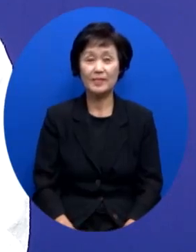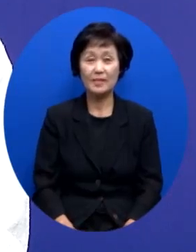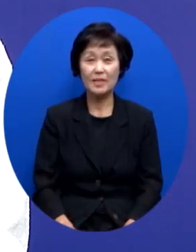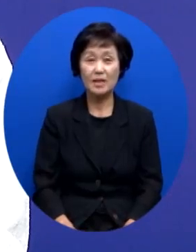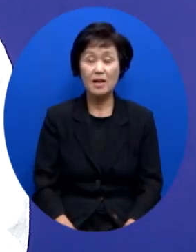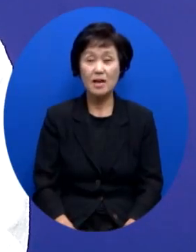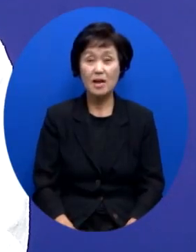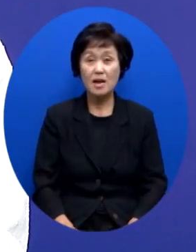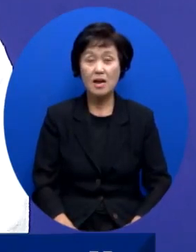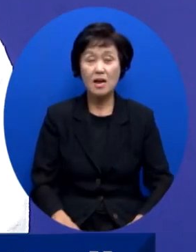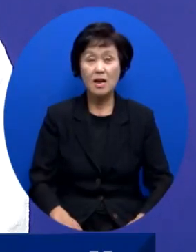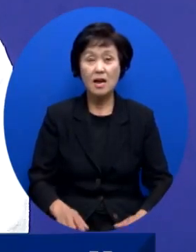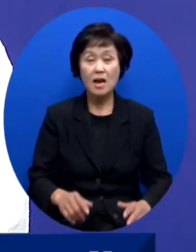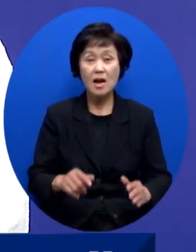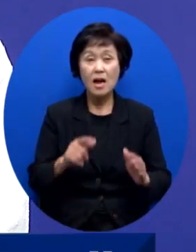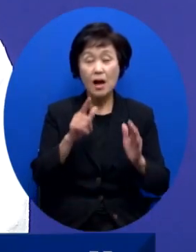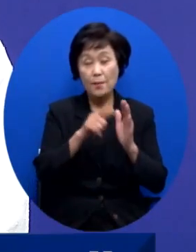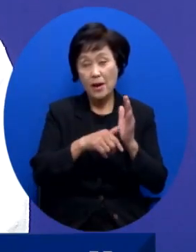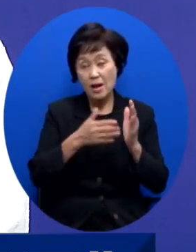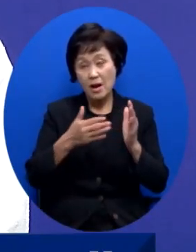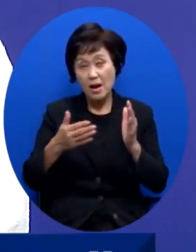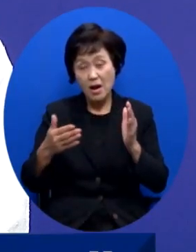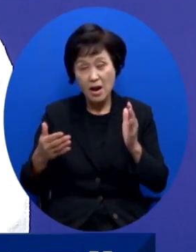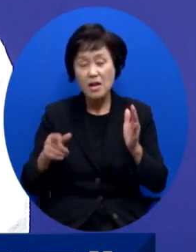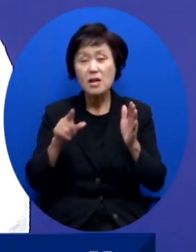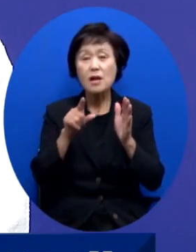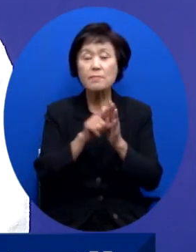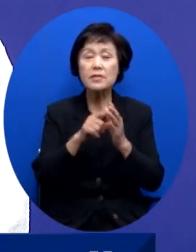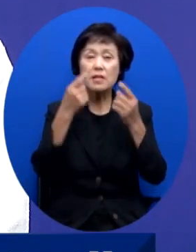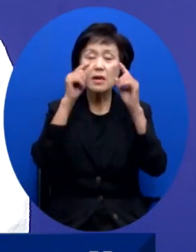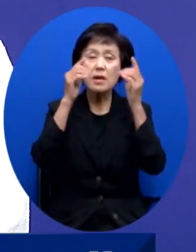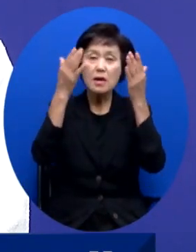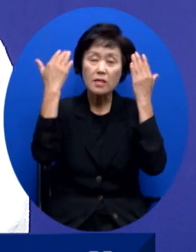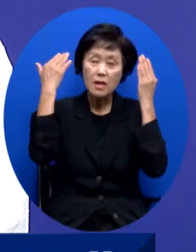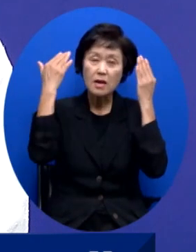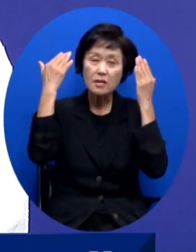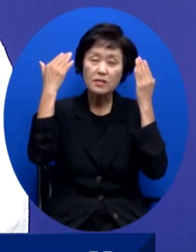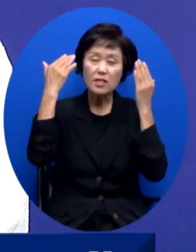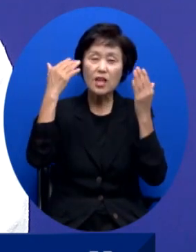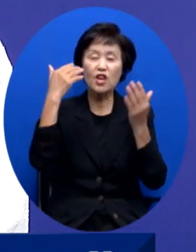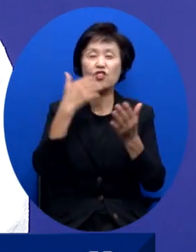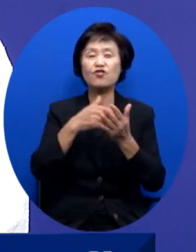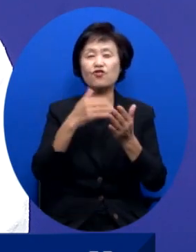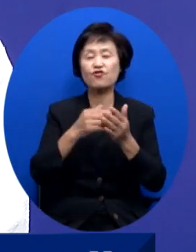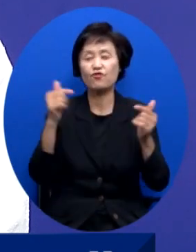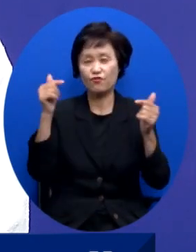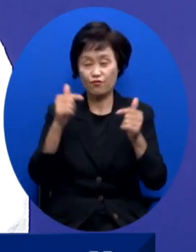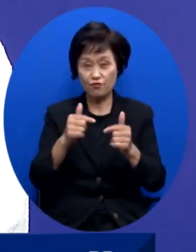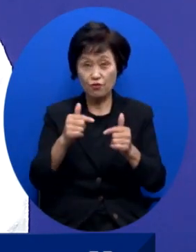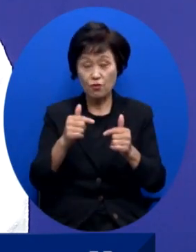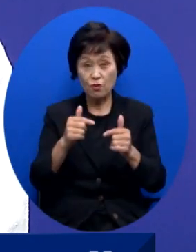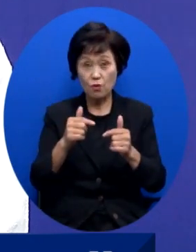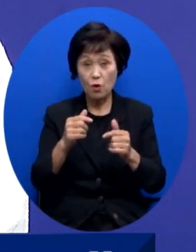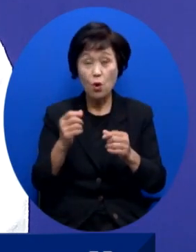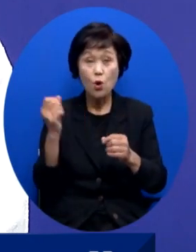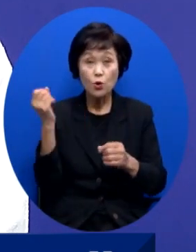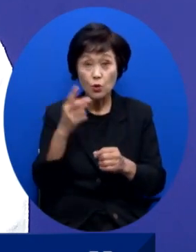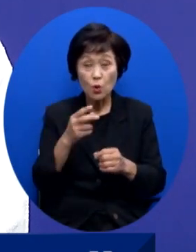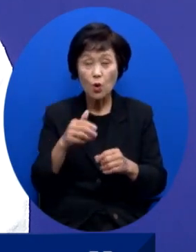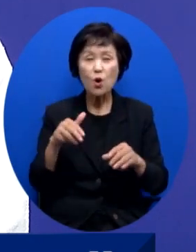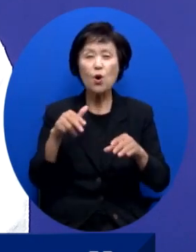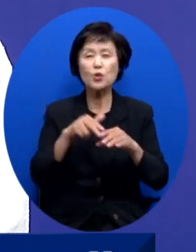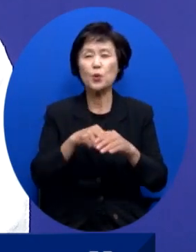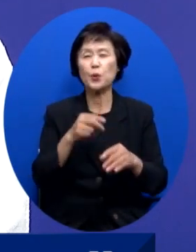갈수록 크리스천 대학생 숫자가 감소하고 있다고 합니다. 올해는 종교가 없다고 대답한 학생이 전체의